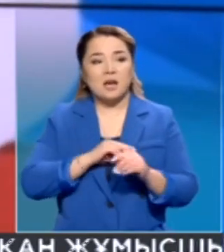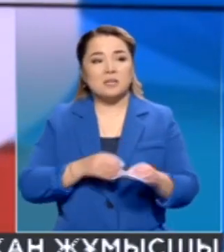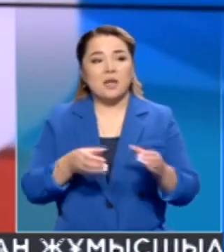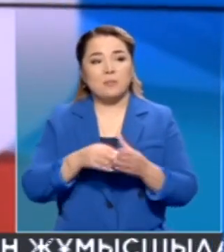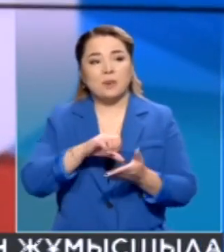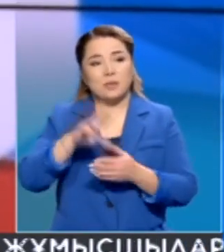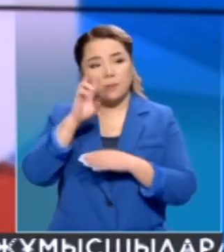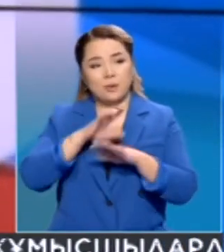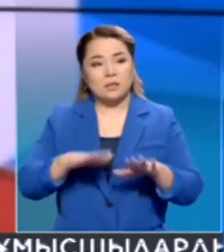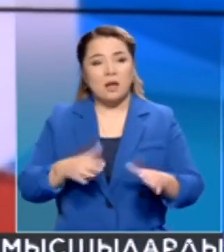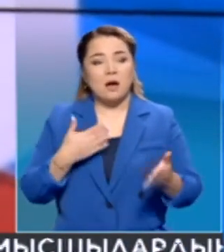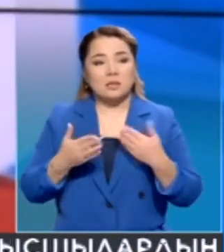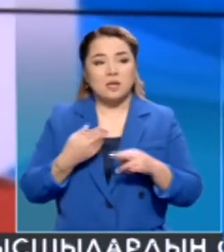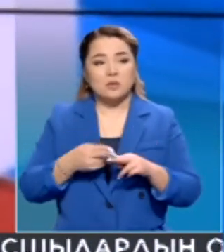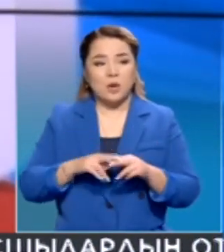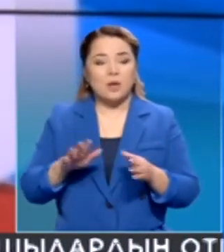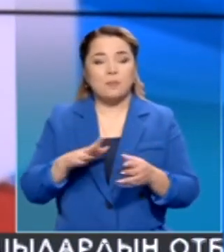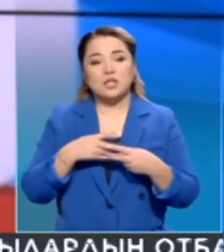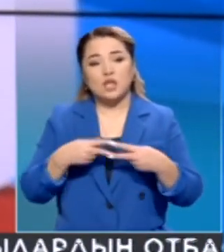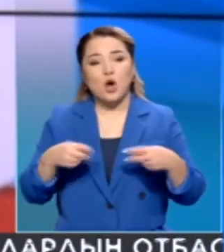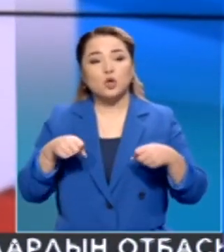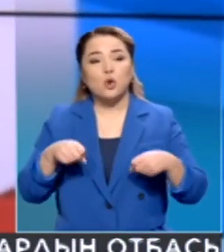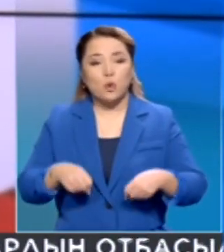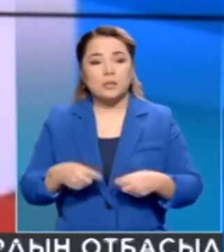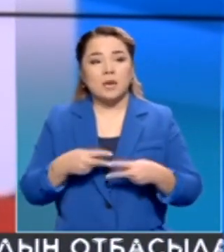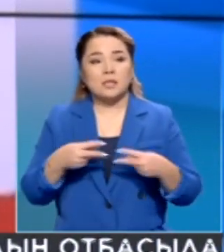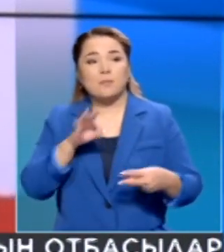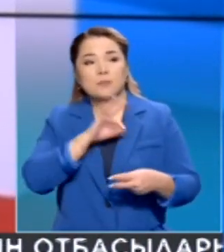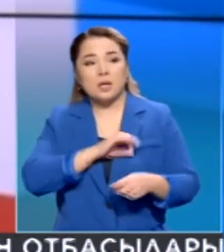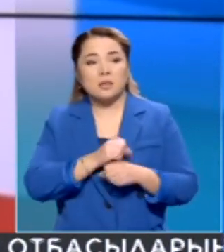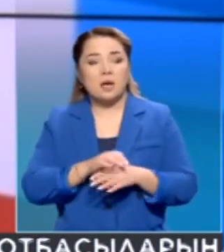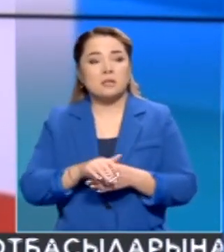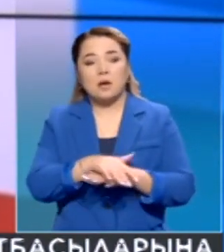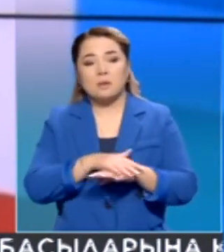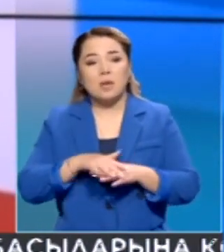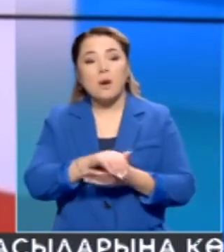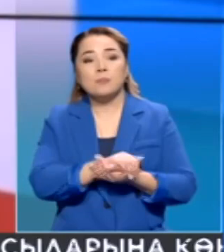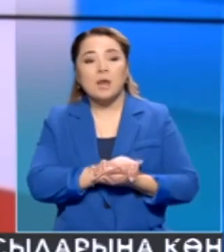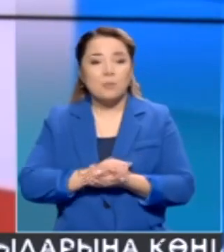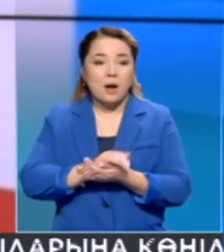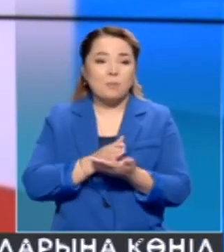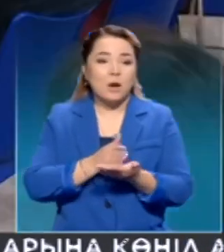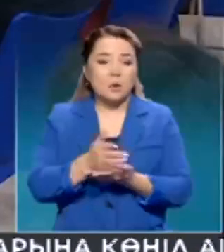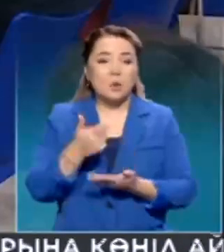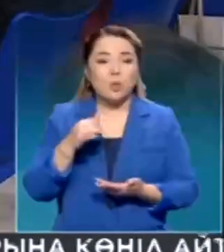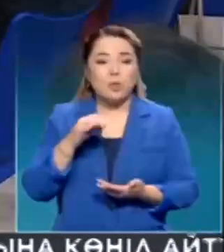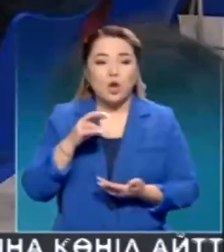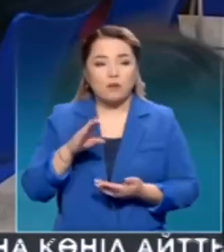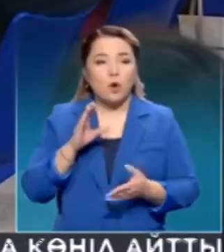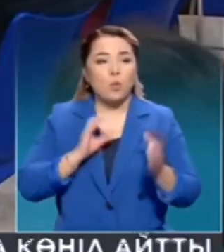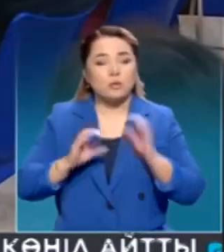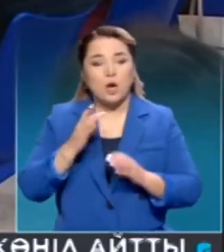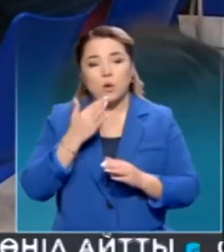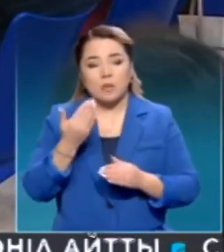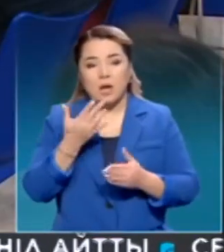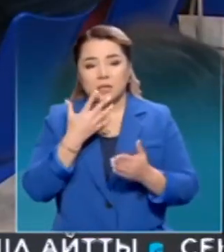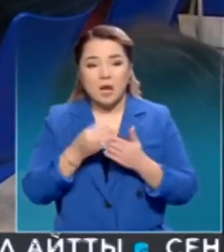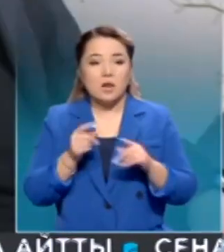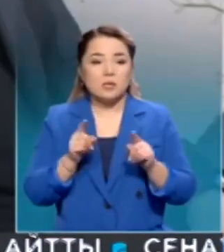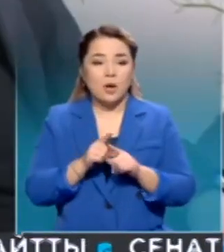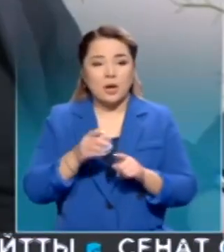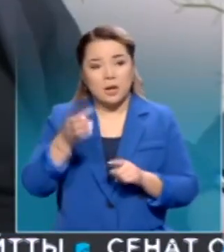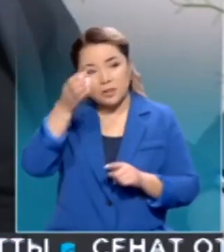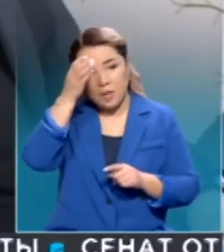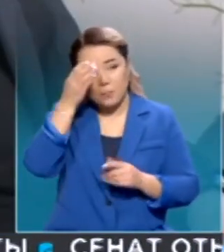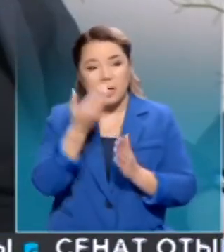серіктестермен мемлекет аралық қатынастарда тең құқылы және өзара тиімді ынтымаққа бағытталған. Бұл жайында Гумилев атындағы Еуразия ұлттық университетіндегі